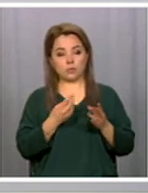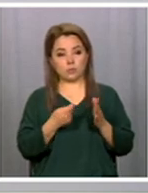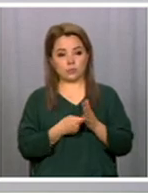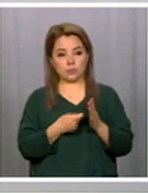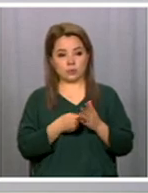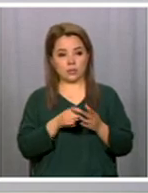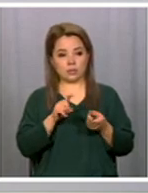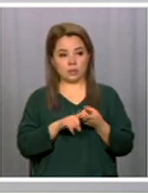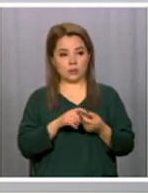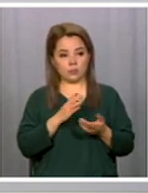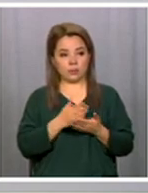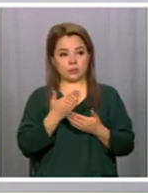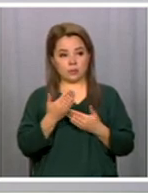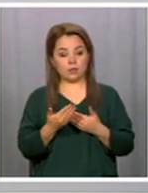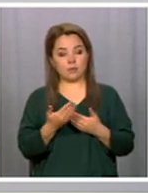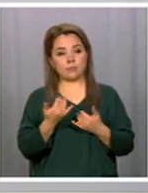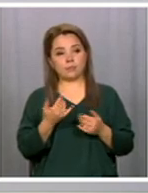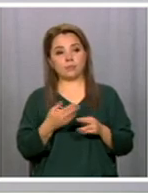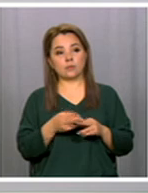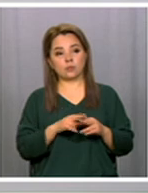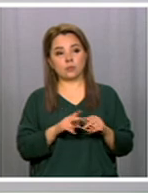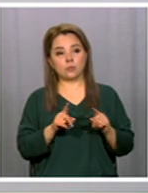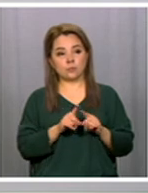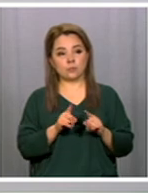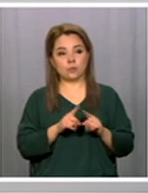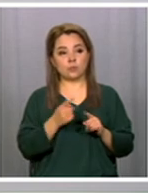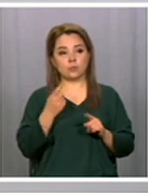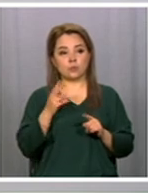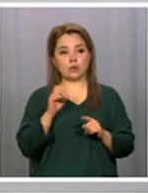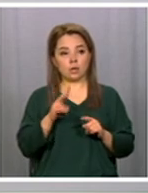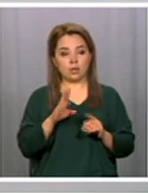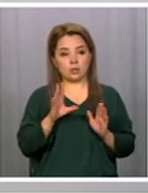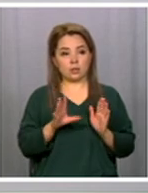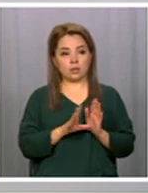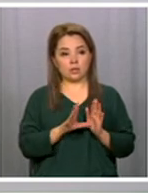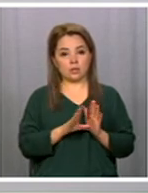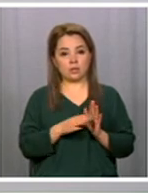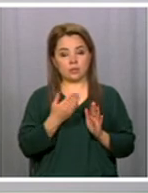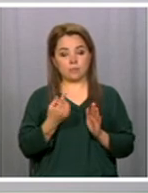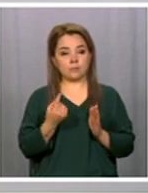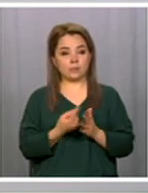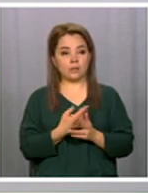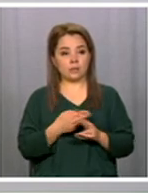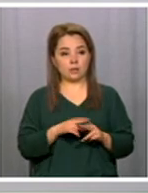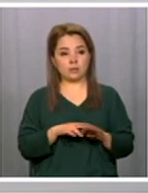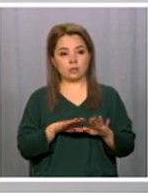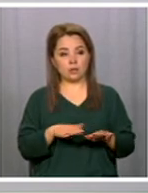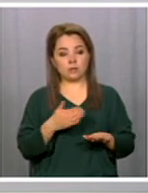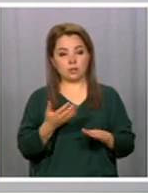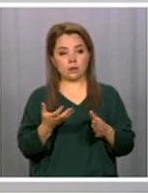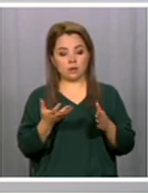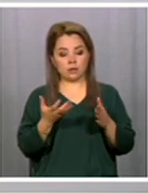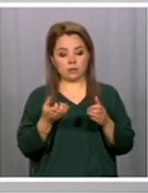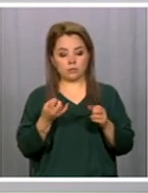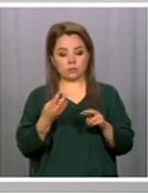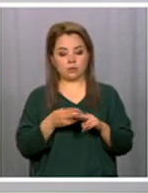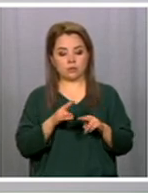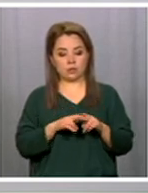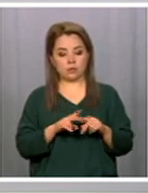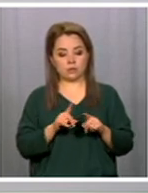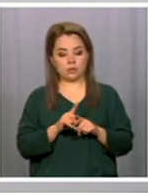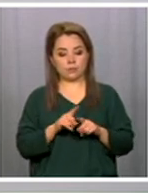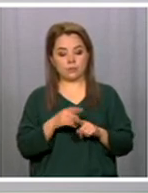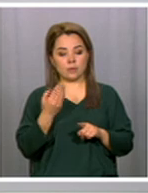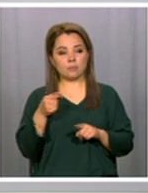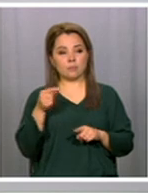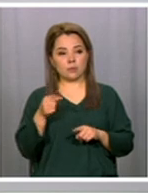ретінде алғанда. Ал осы 100 кал энергия бірінші реттік консумент алу үшін оған